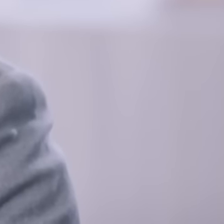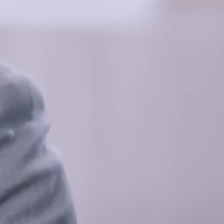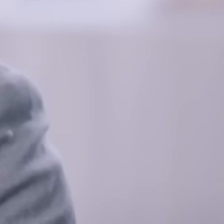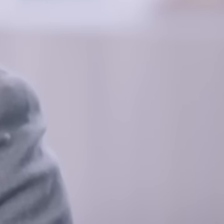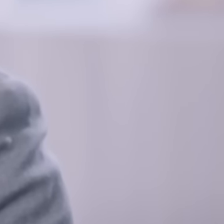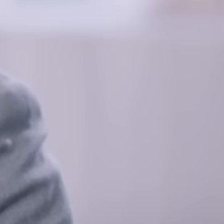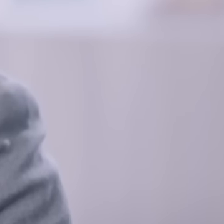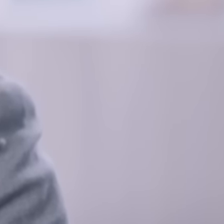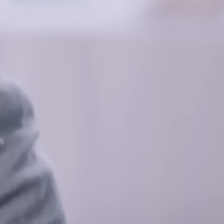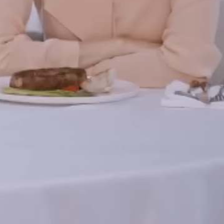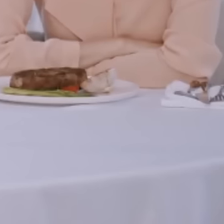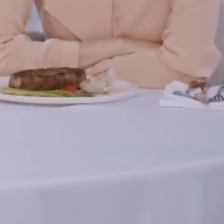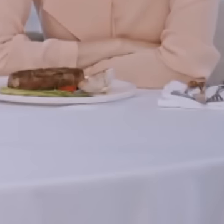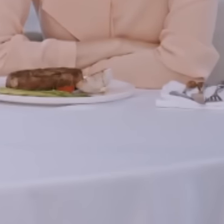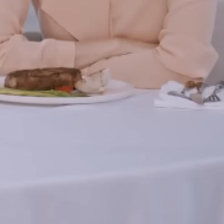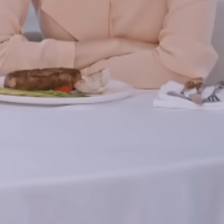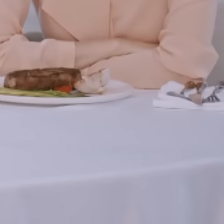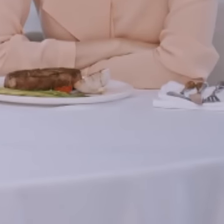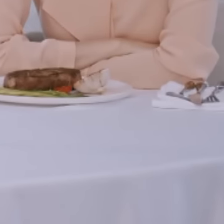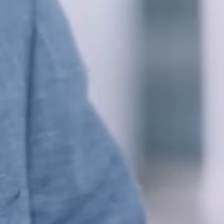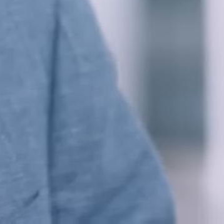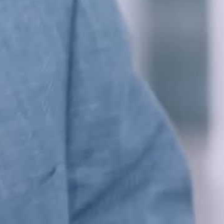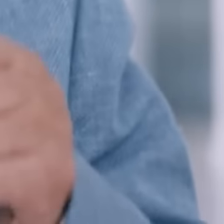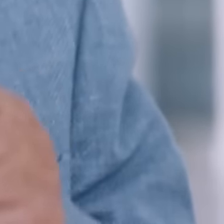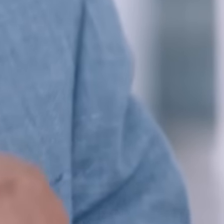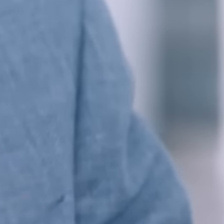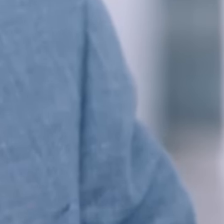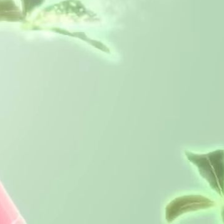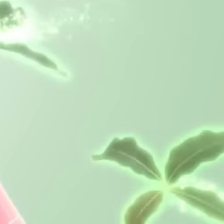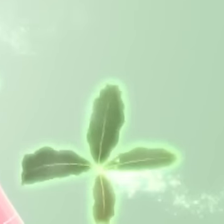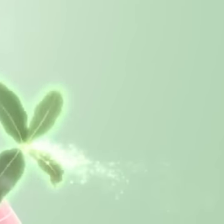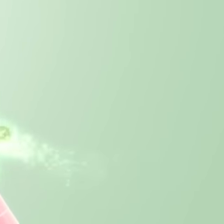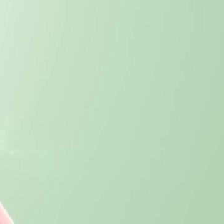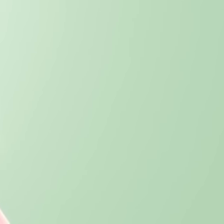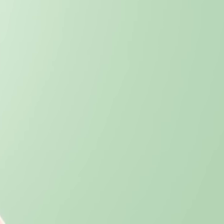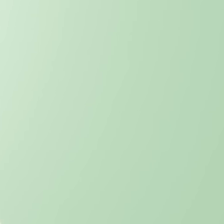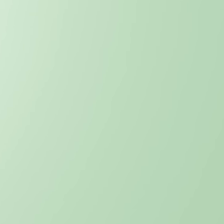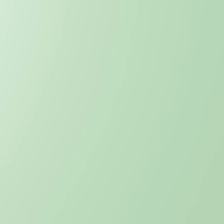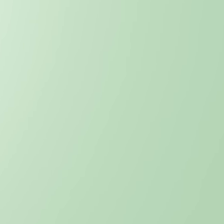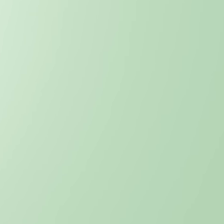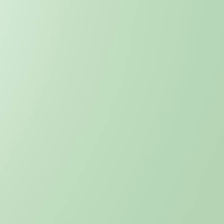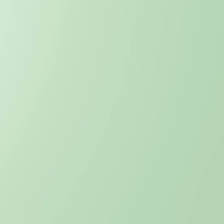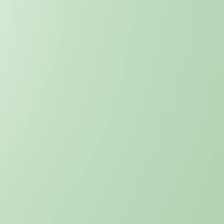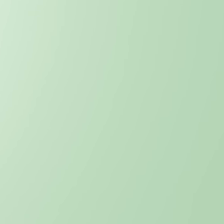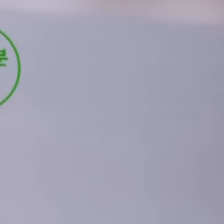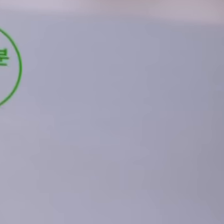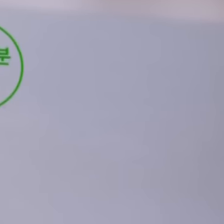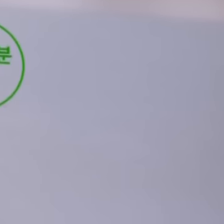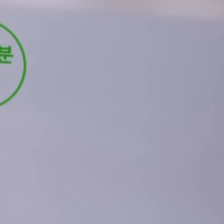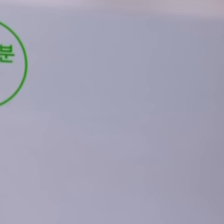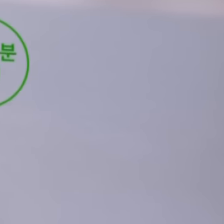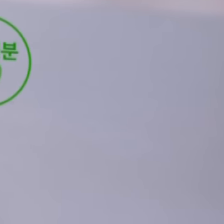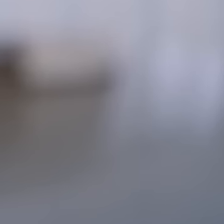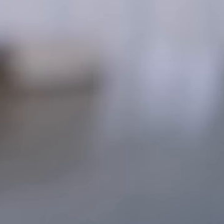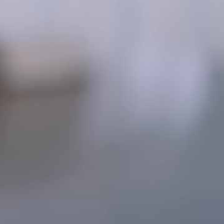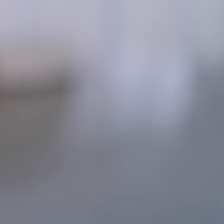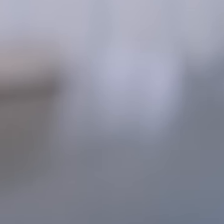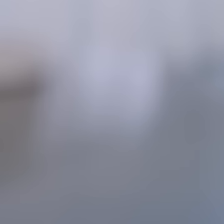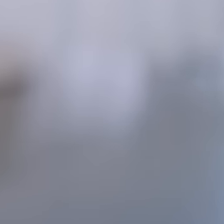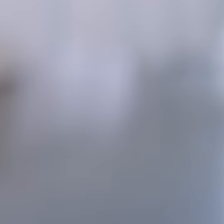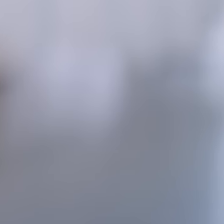잇몸은 현약이거든요. 그럼요. 잇몸은 은퇴가 없으니까 잘 관리하세요. 염증은 줄여주고 잇몸 속부터 건강하게 인사돌 플러스.